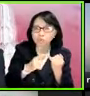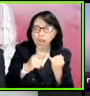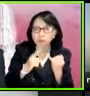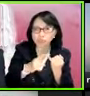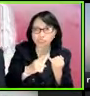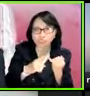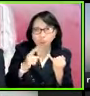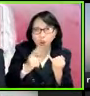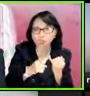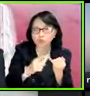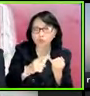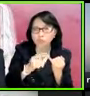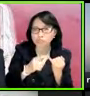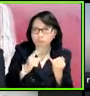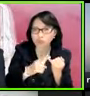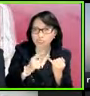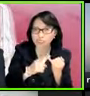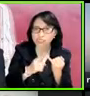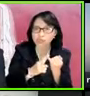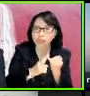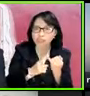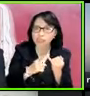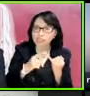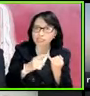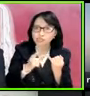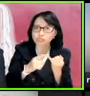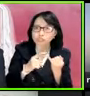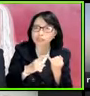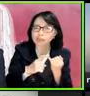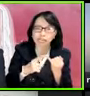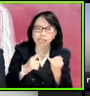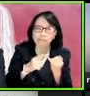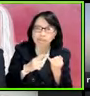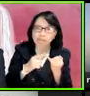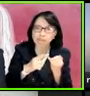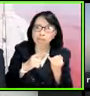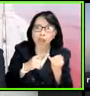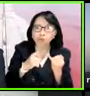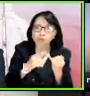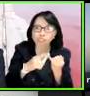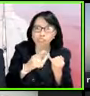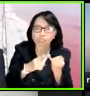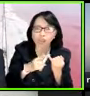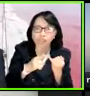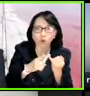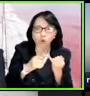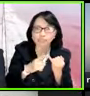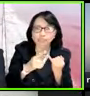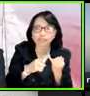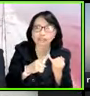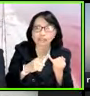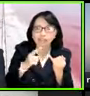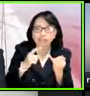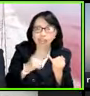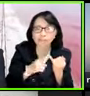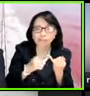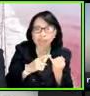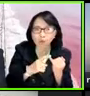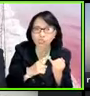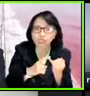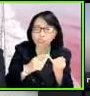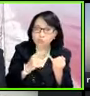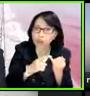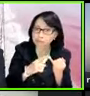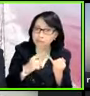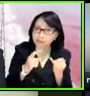hukum Yahudi corak hukum Taurat itu yang tentu saja mereka menganggap Paulus itu adalah orang yang telah